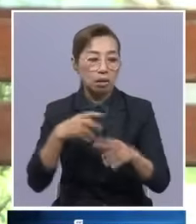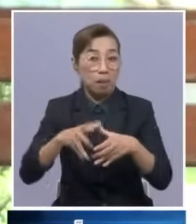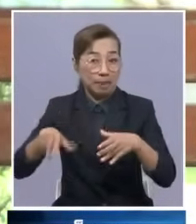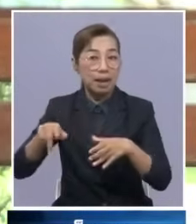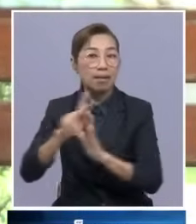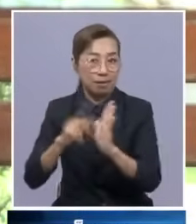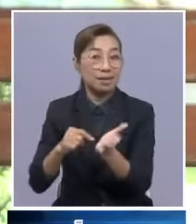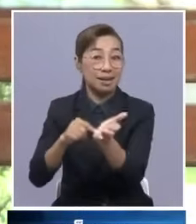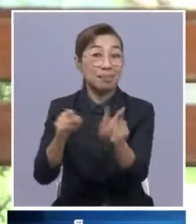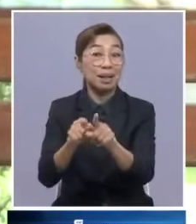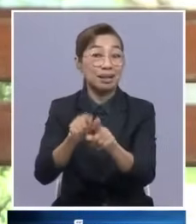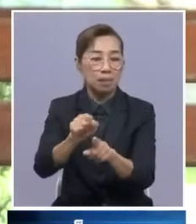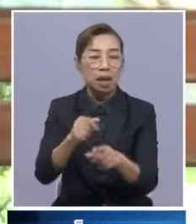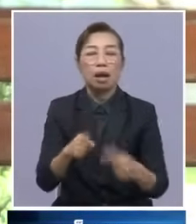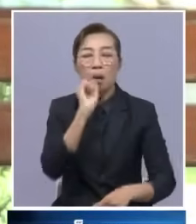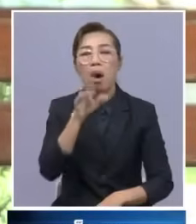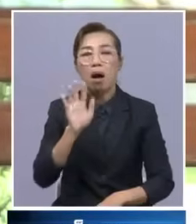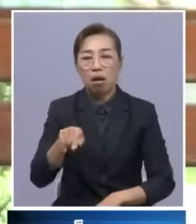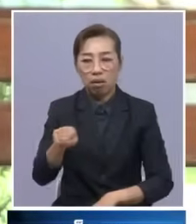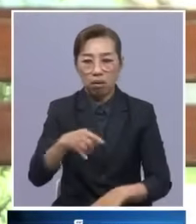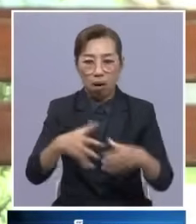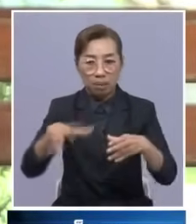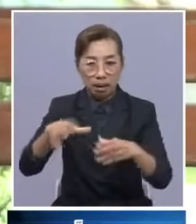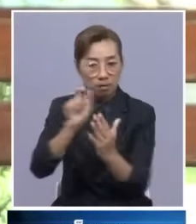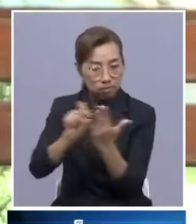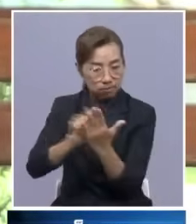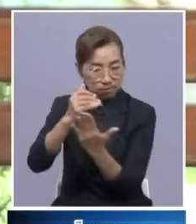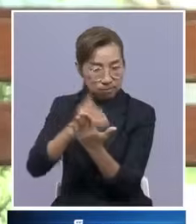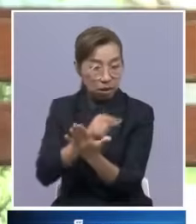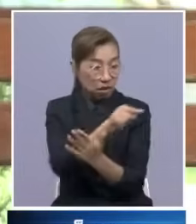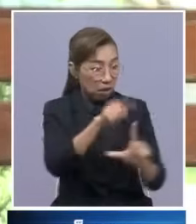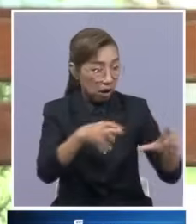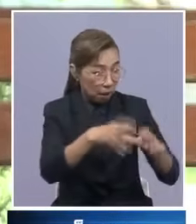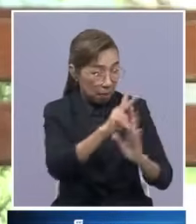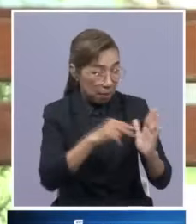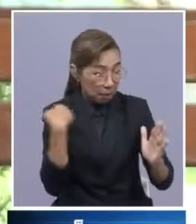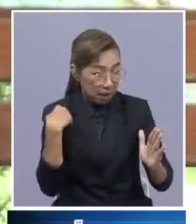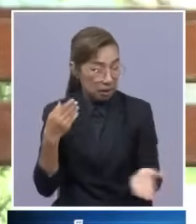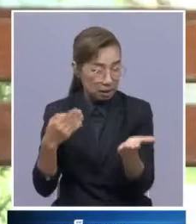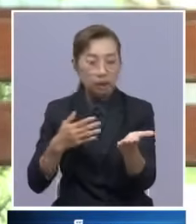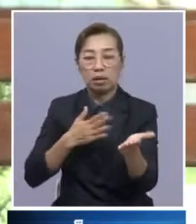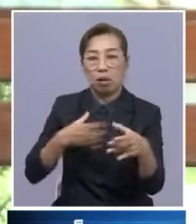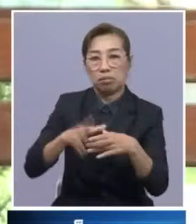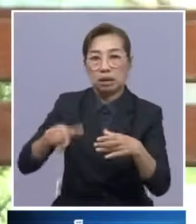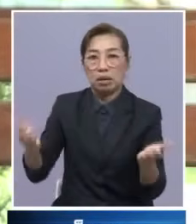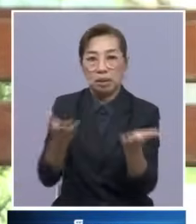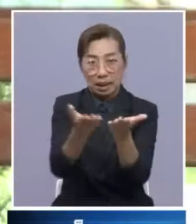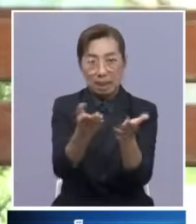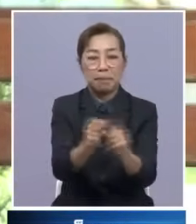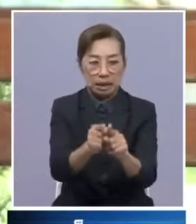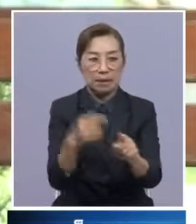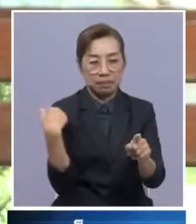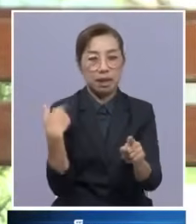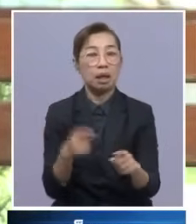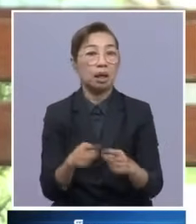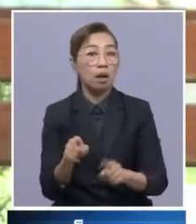องของพรบนิรโทษกรรมที่ระบุว่าเพื่อไทยเตรียมเสนอประกบร่างของก้าวไกลรายละเอียดเป็นอย่างไรคุณสรวงศ์บอกว่า